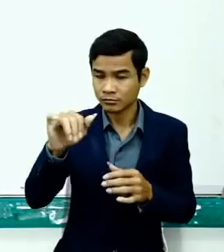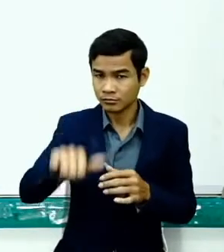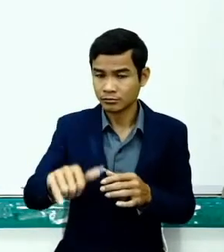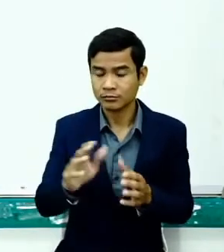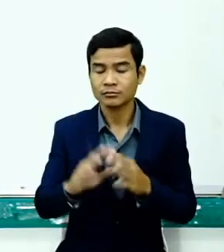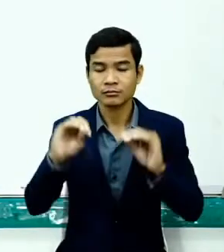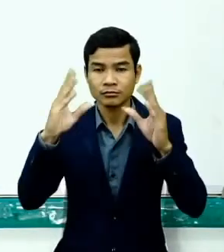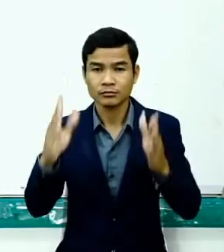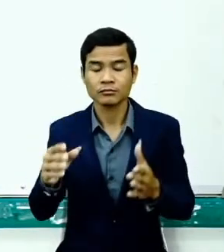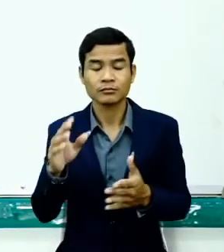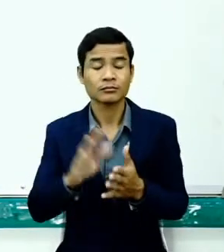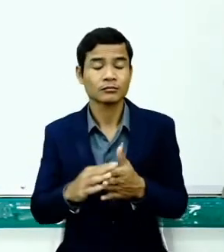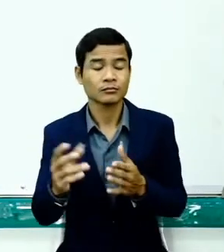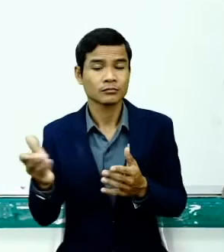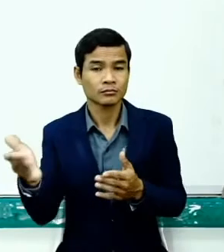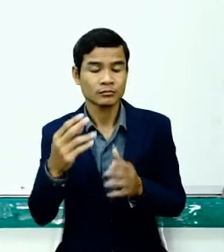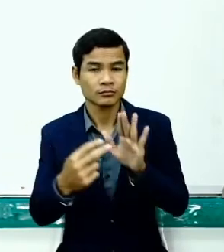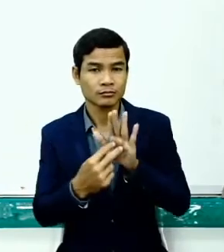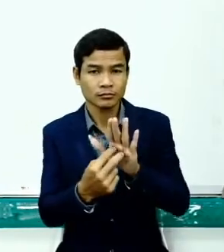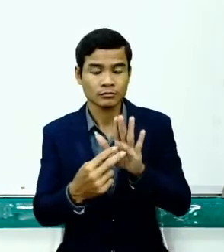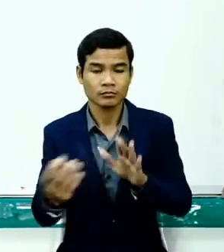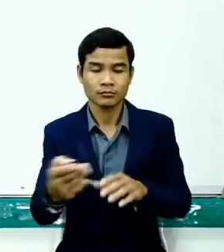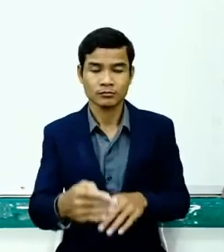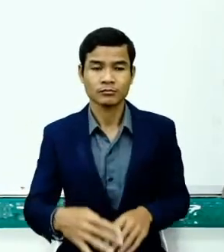នឹងបង្ហាញរូបរាងសោអ៊ី